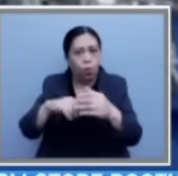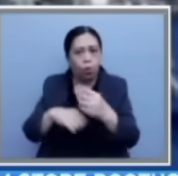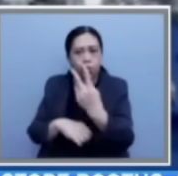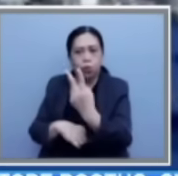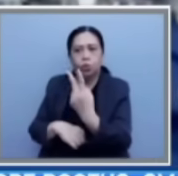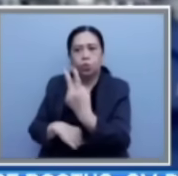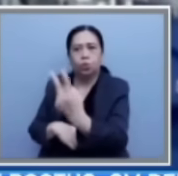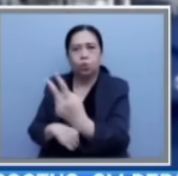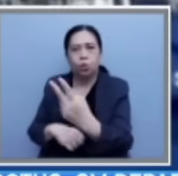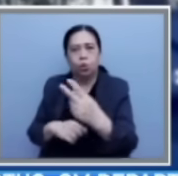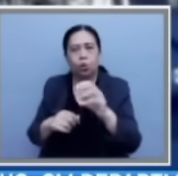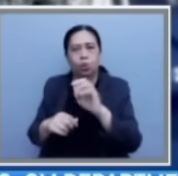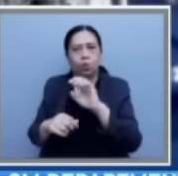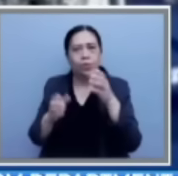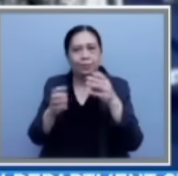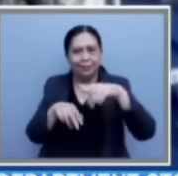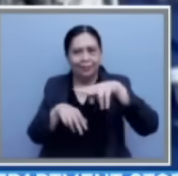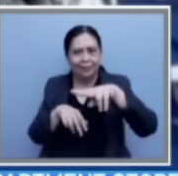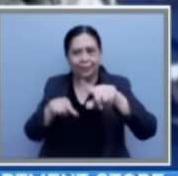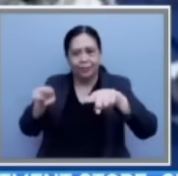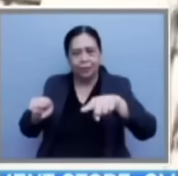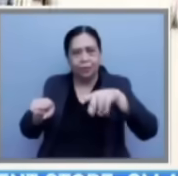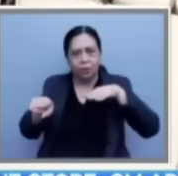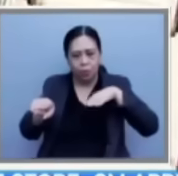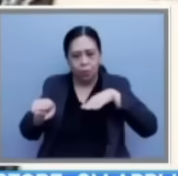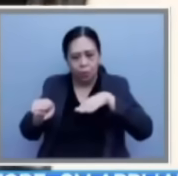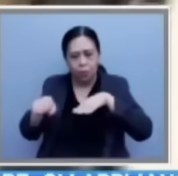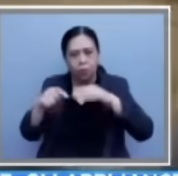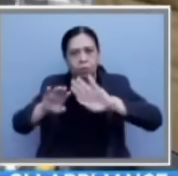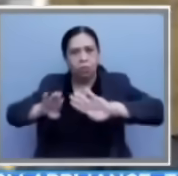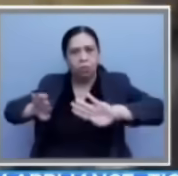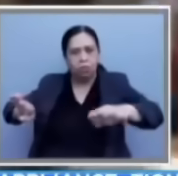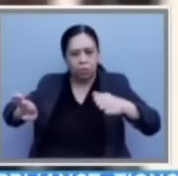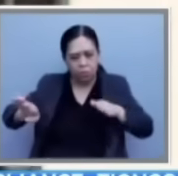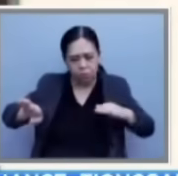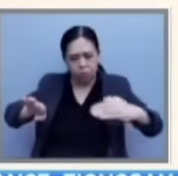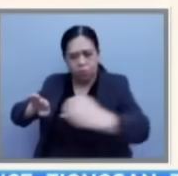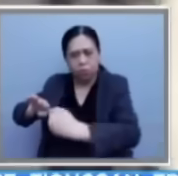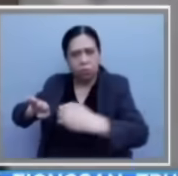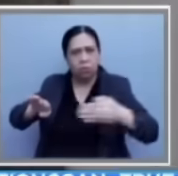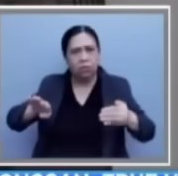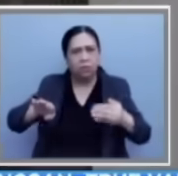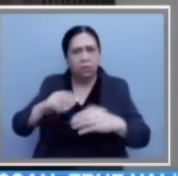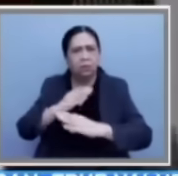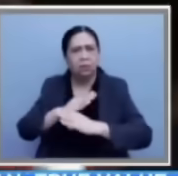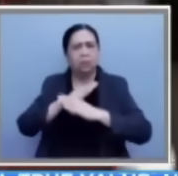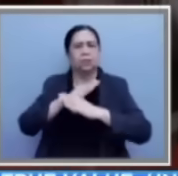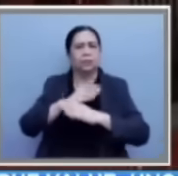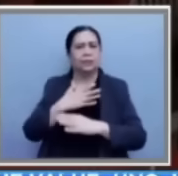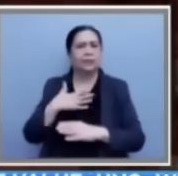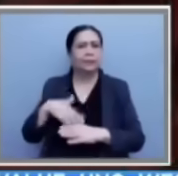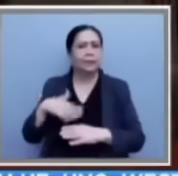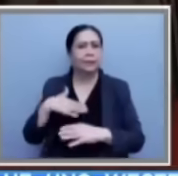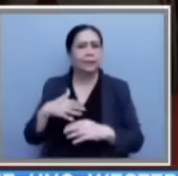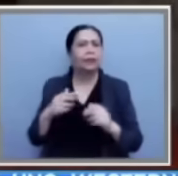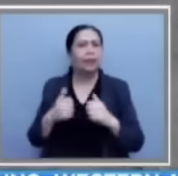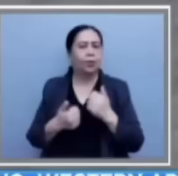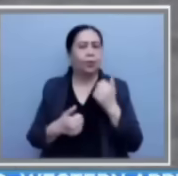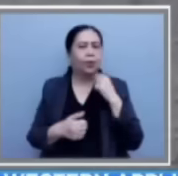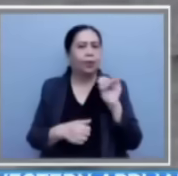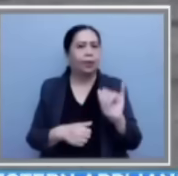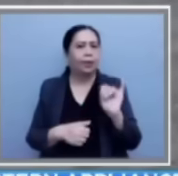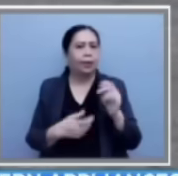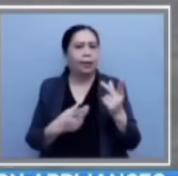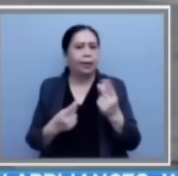brp cabra at brp sangan so Ah nakita talaga natin kung paano isinasagawa nitong ah